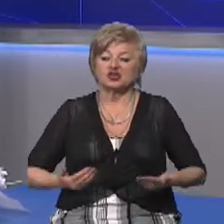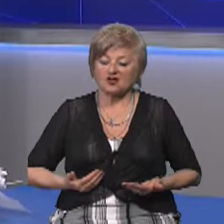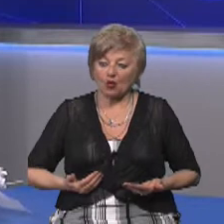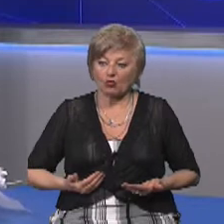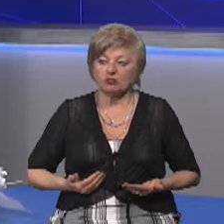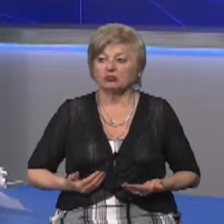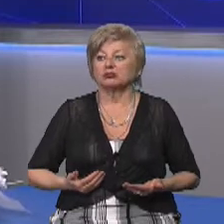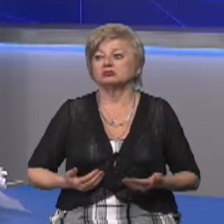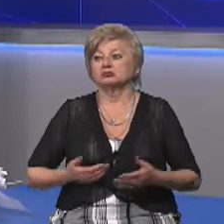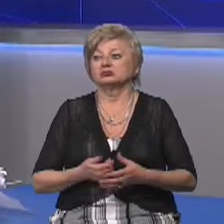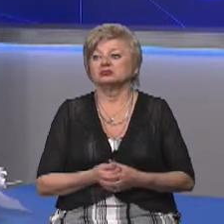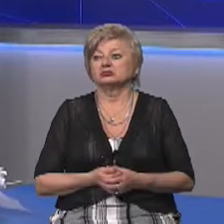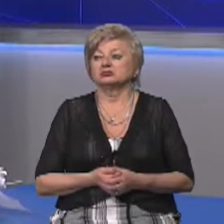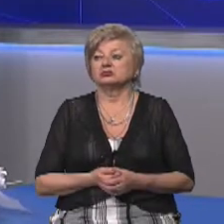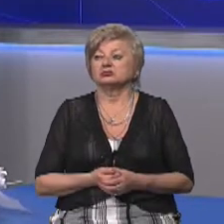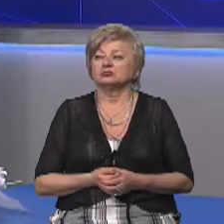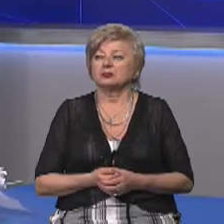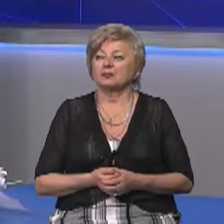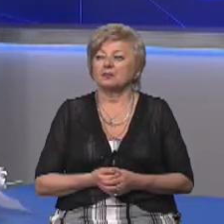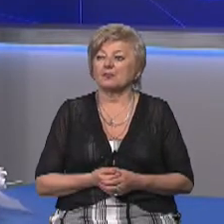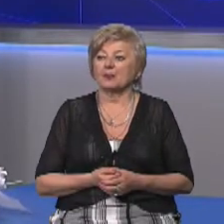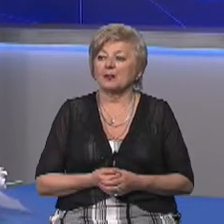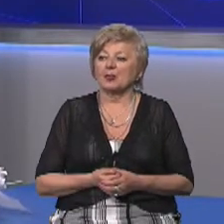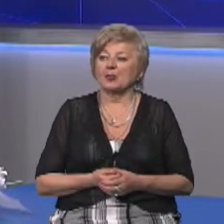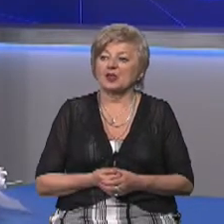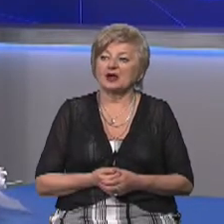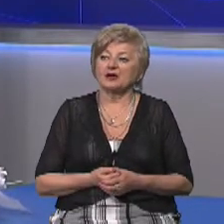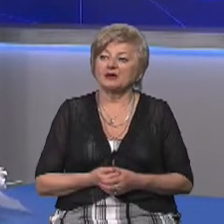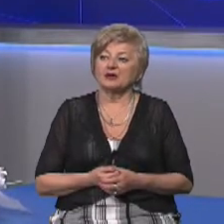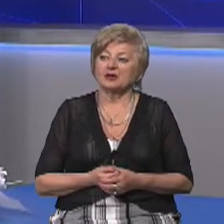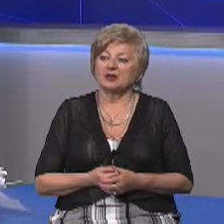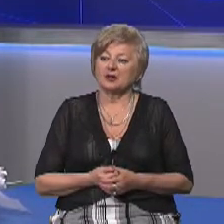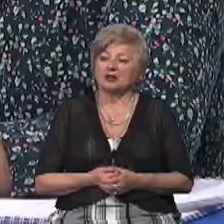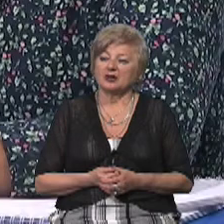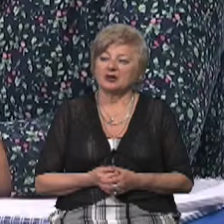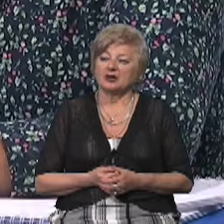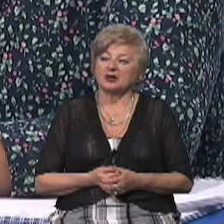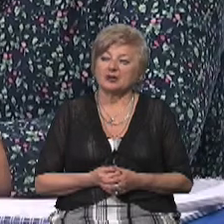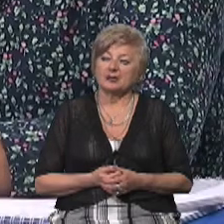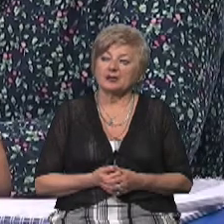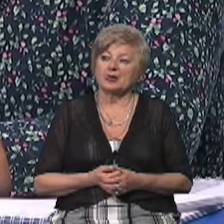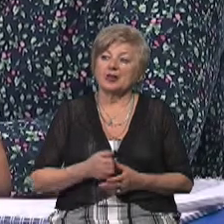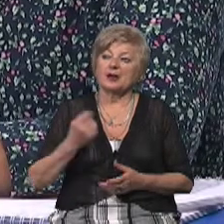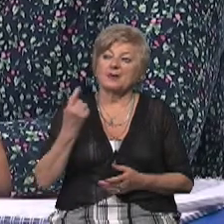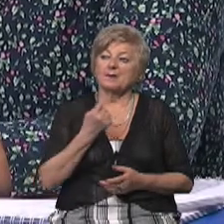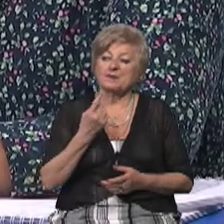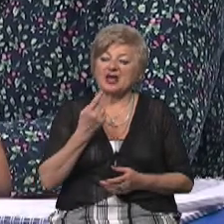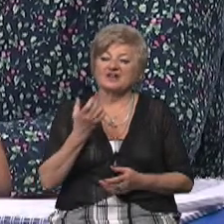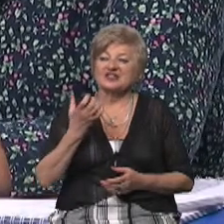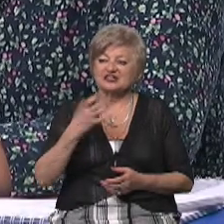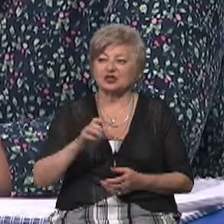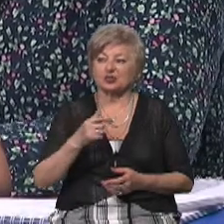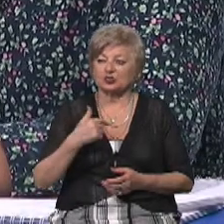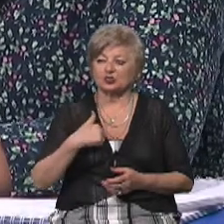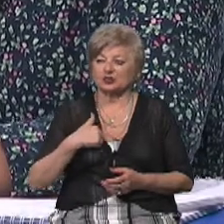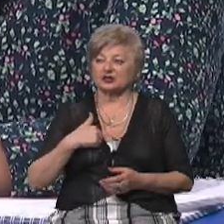І можна особисте? Ви ж з Одеси приїхали сюди, так, ви відчули якість нашого повітря? З першої секунди, як вийшов